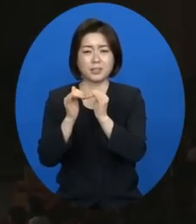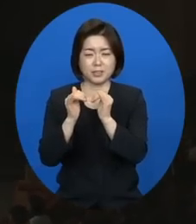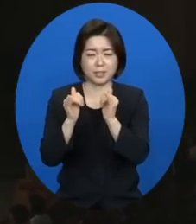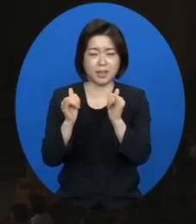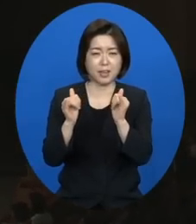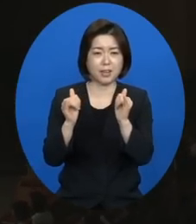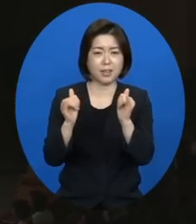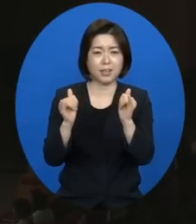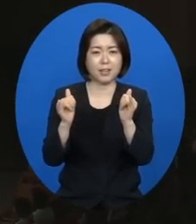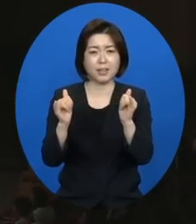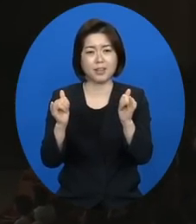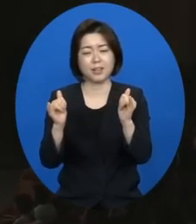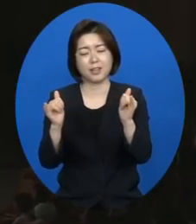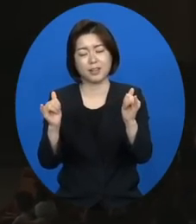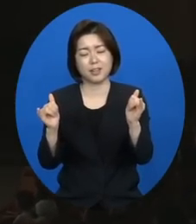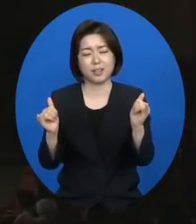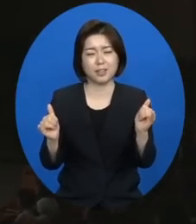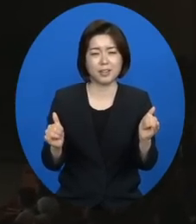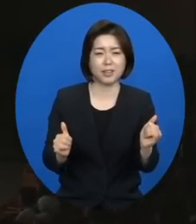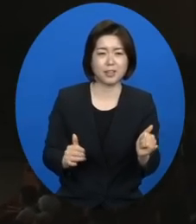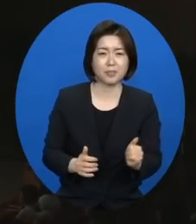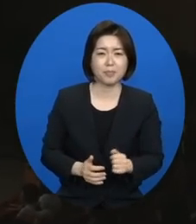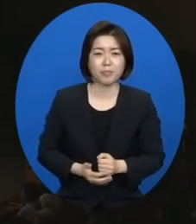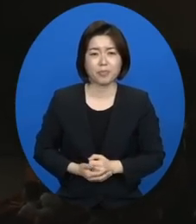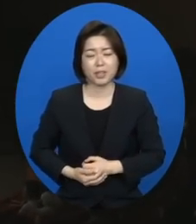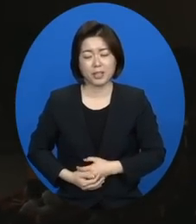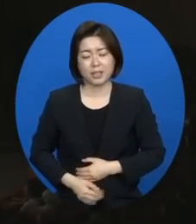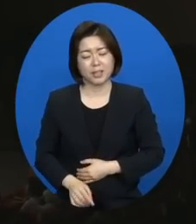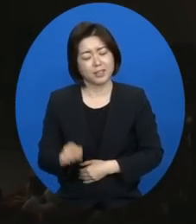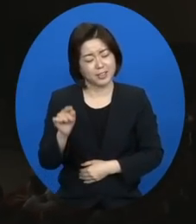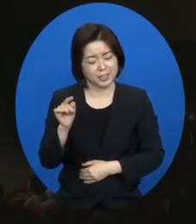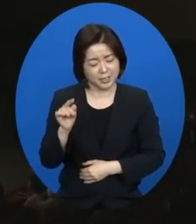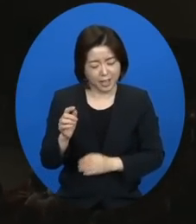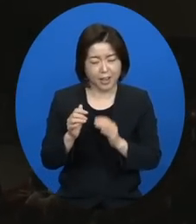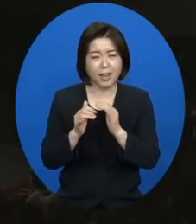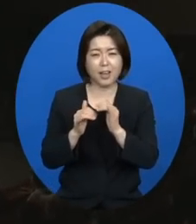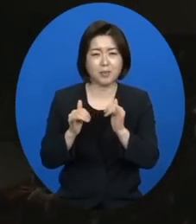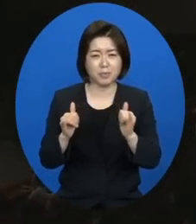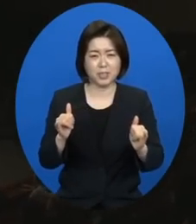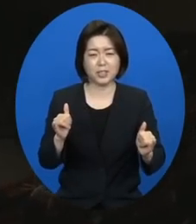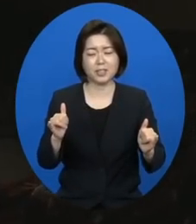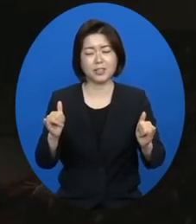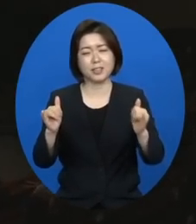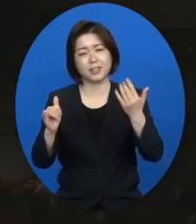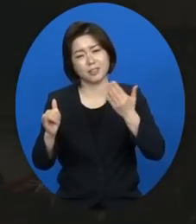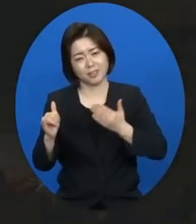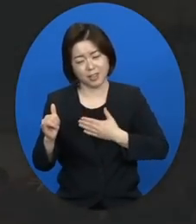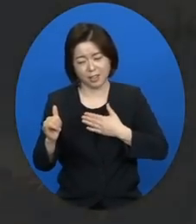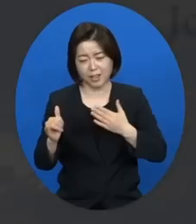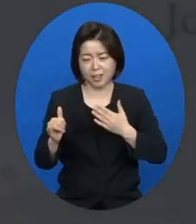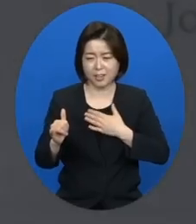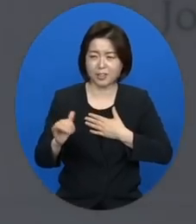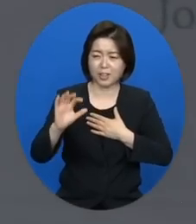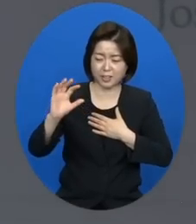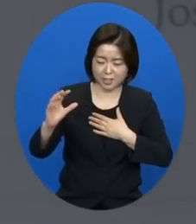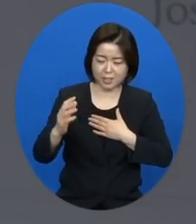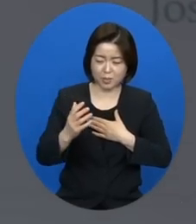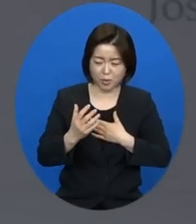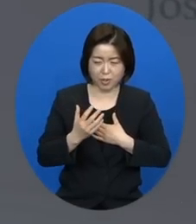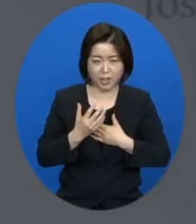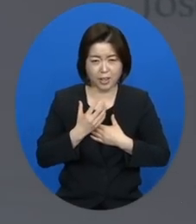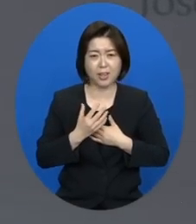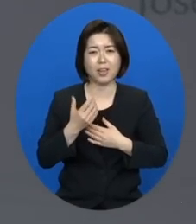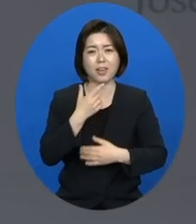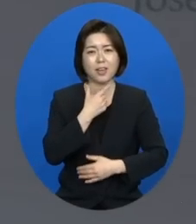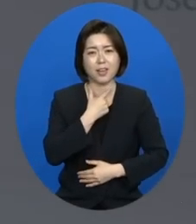동참한 자 그 사람이 내가 그 사람이 내가 되길